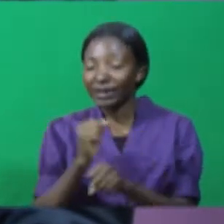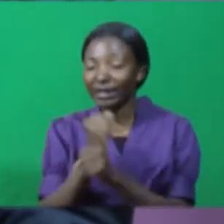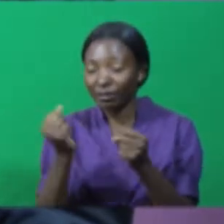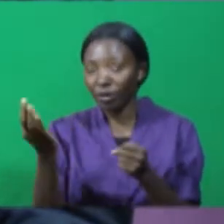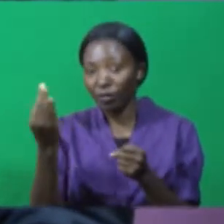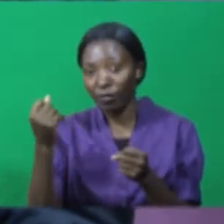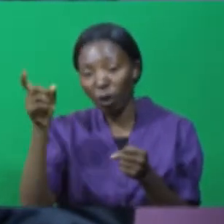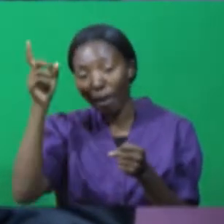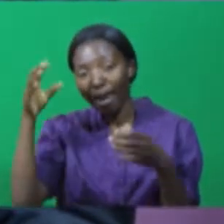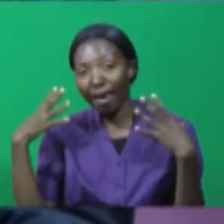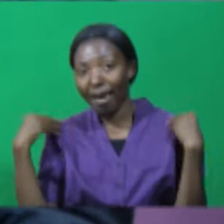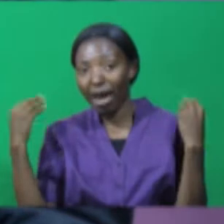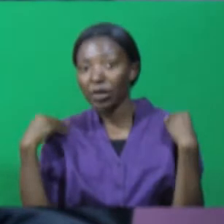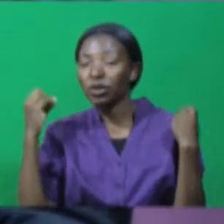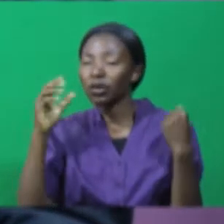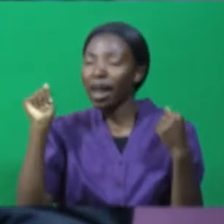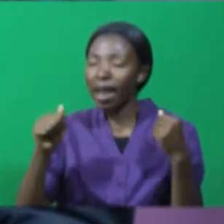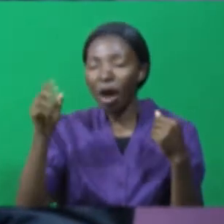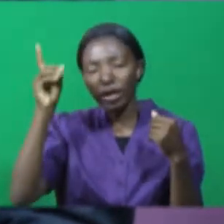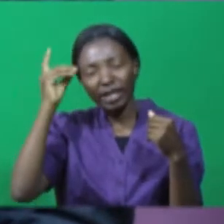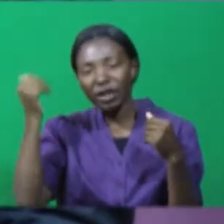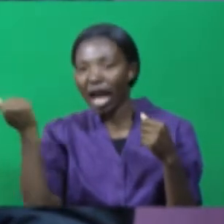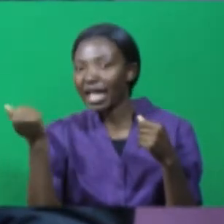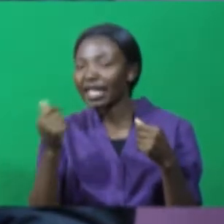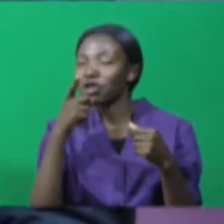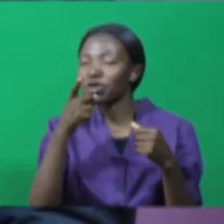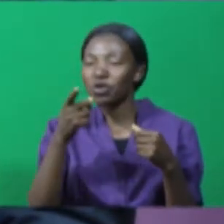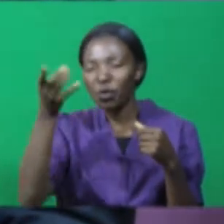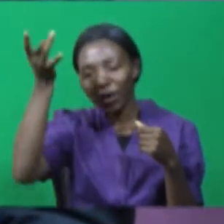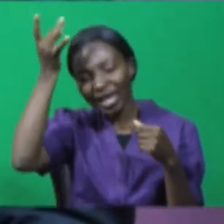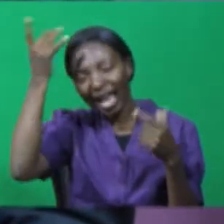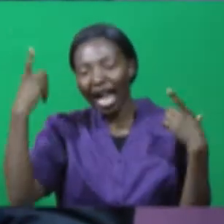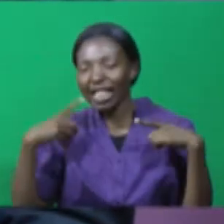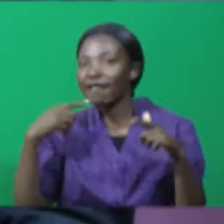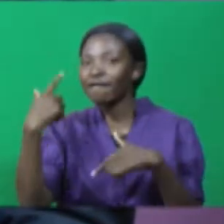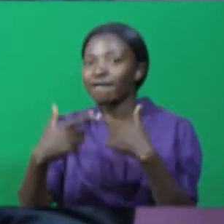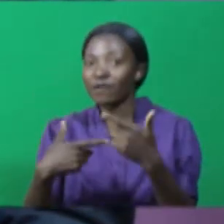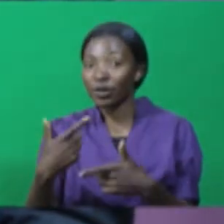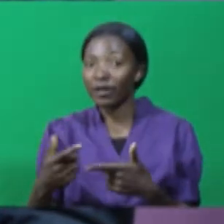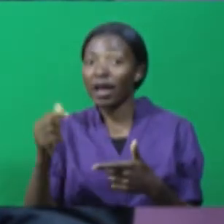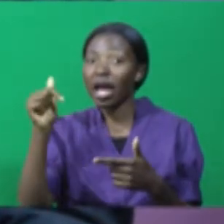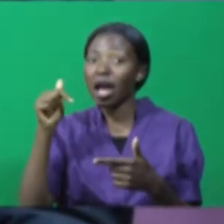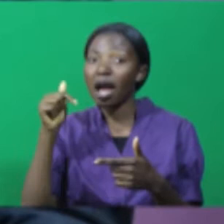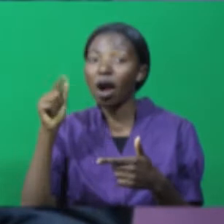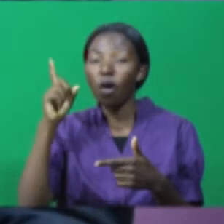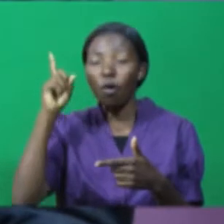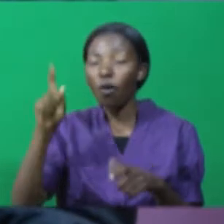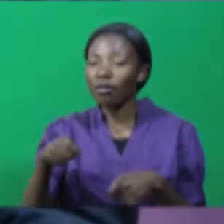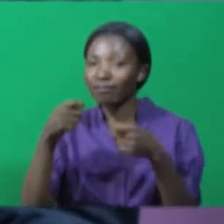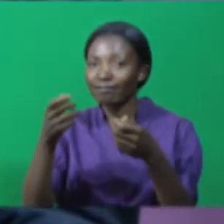kuna mambo. Imi mambo raramai nekusingaperi. Mwari wangu akatuma mutumwa wake akadzira miromo